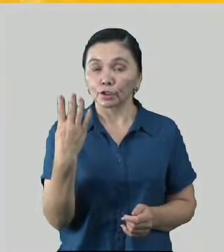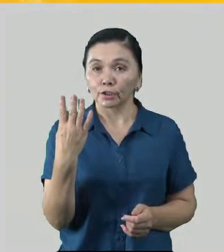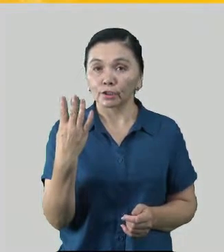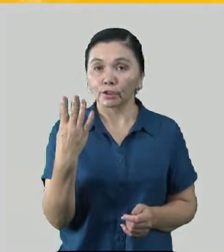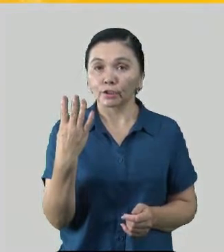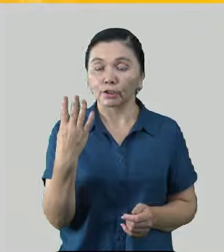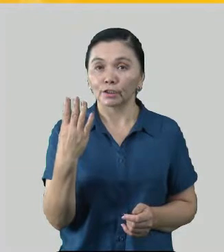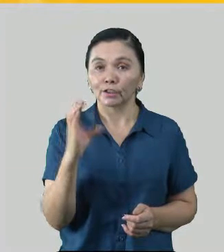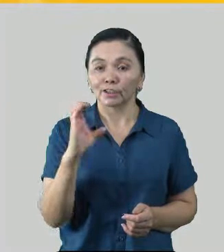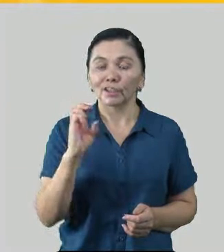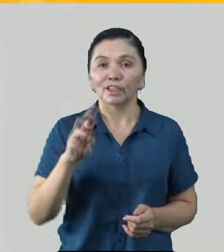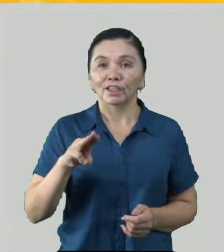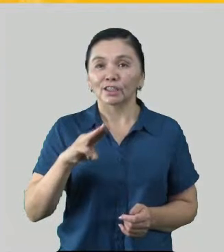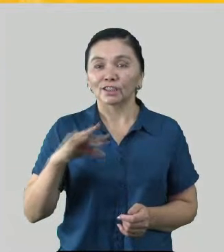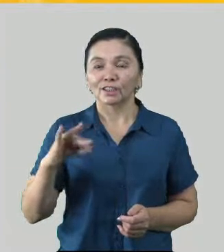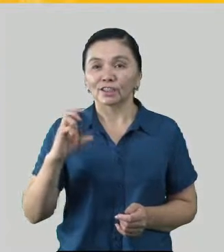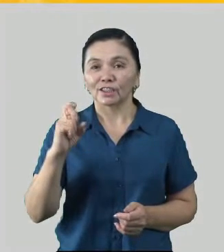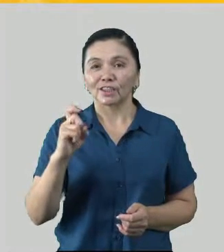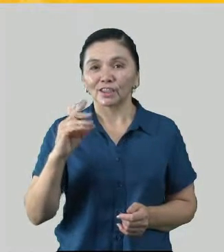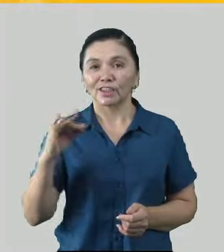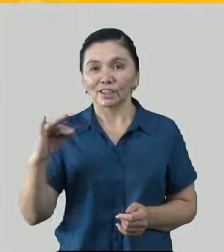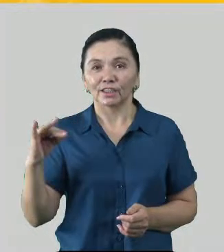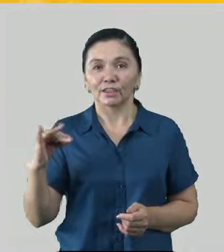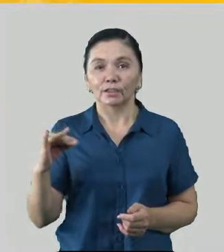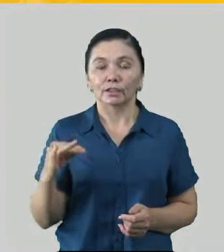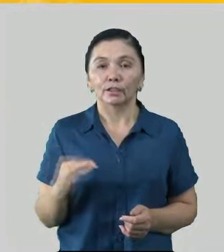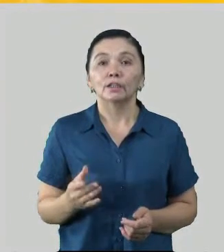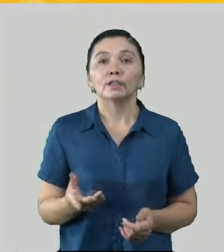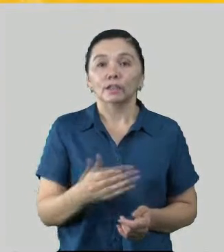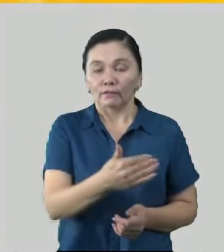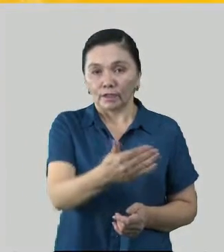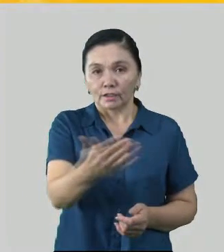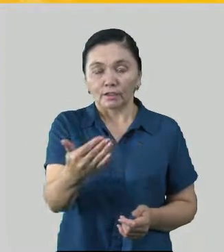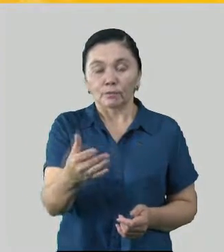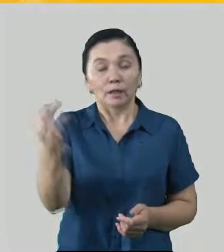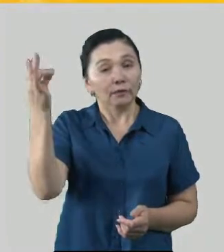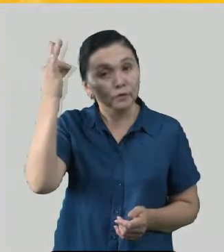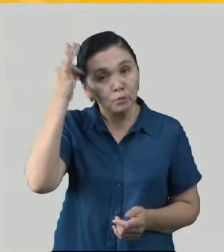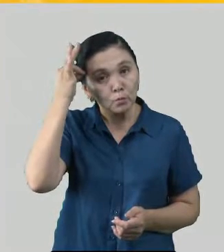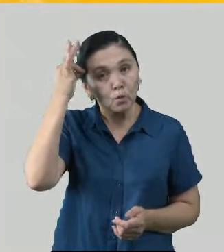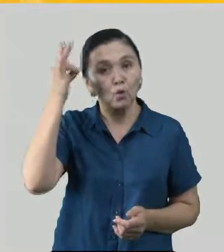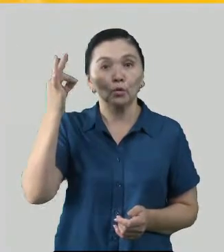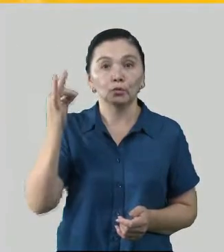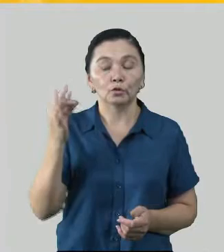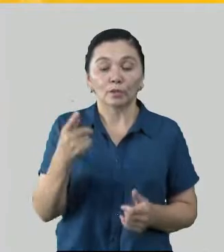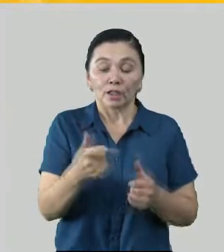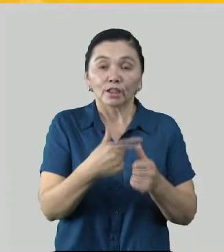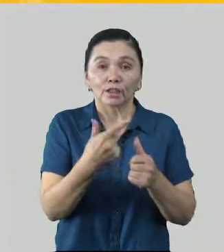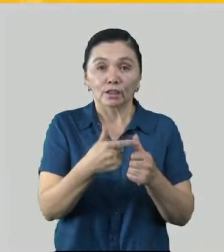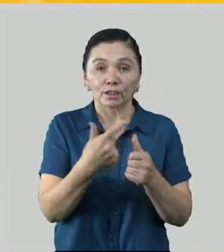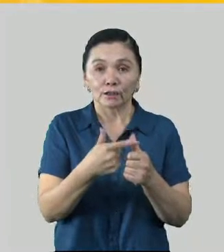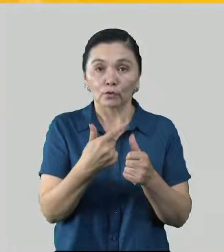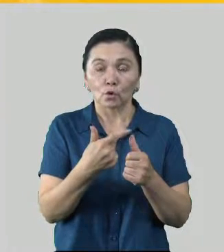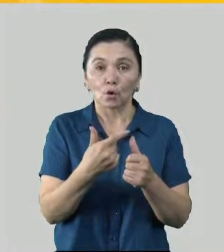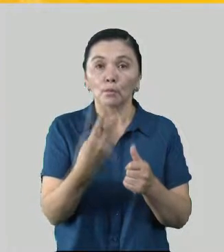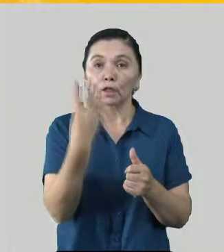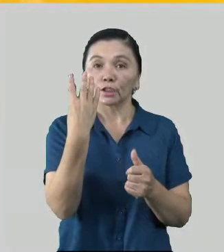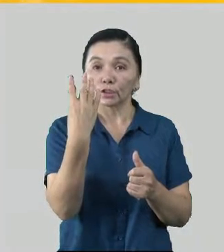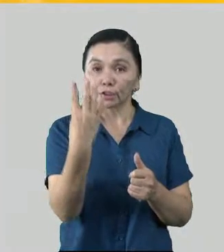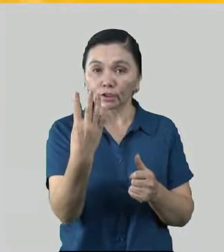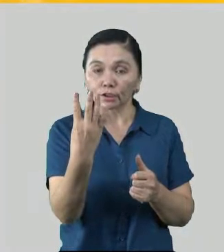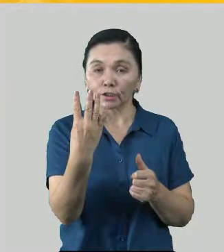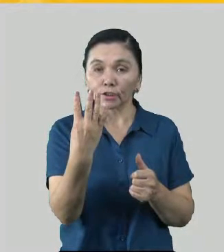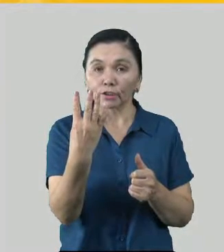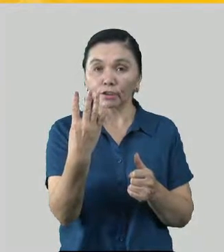четыре стихии. Давайте с вами вспомним и назовем